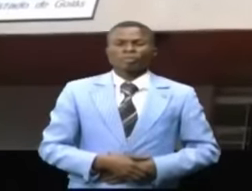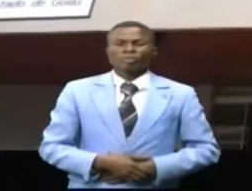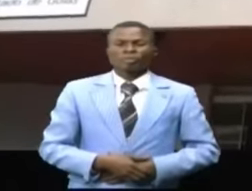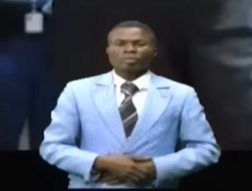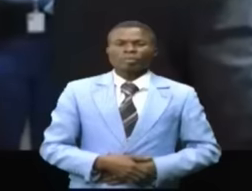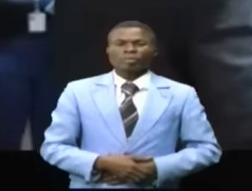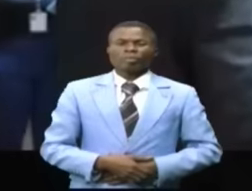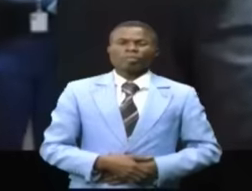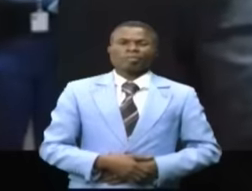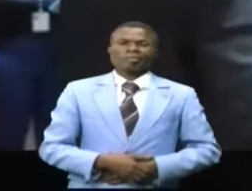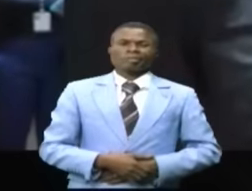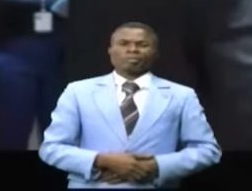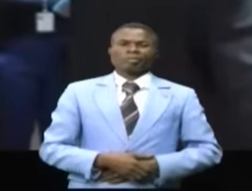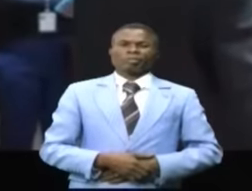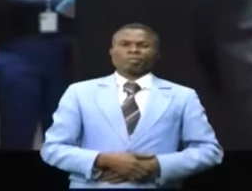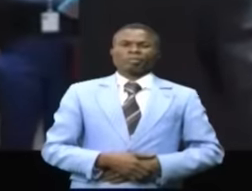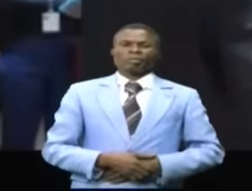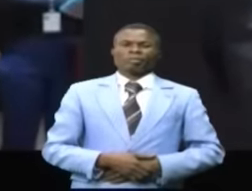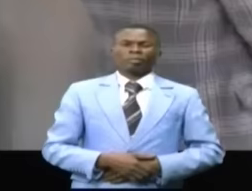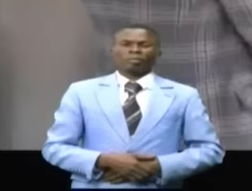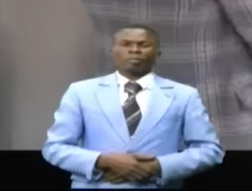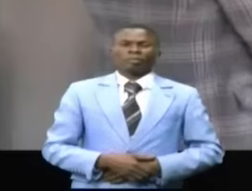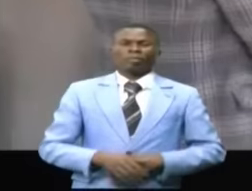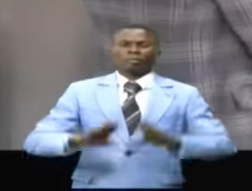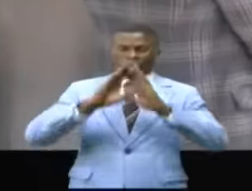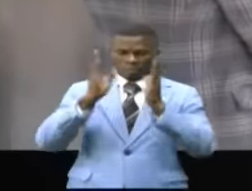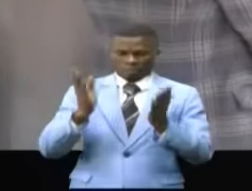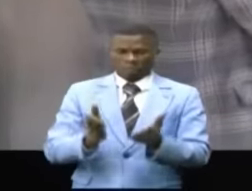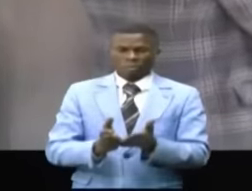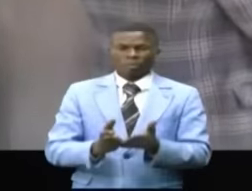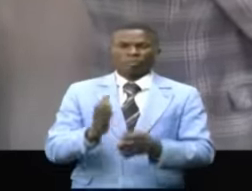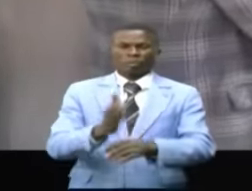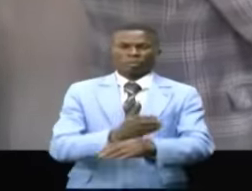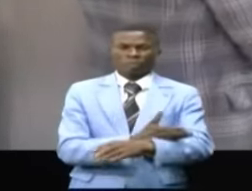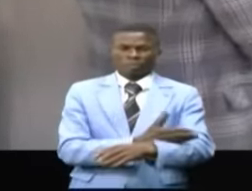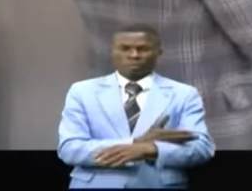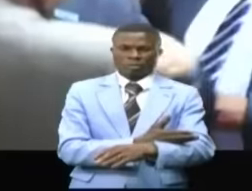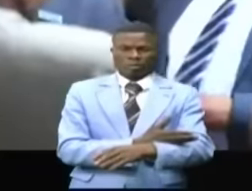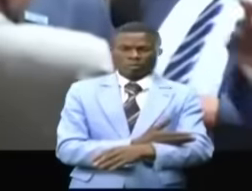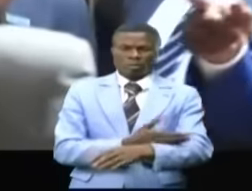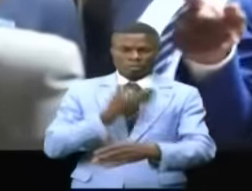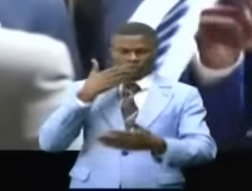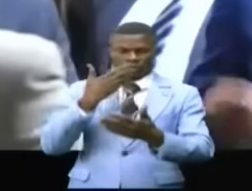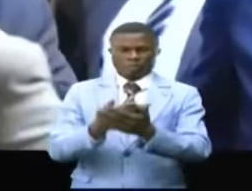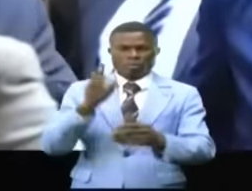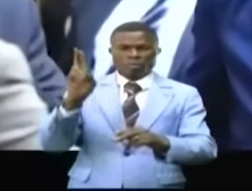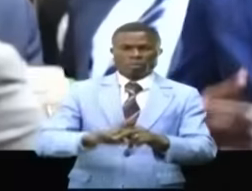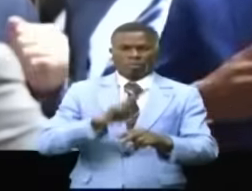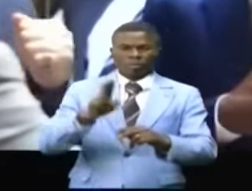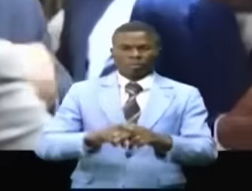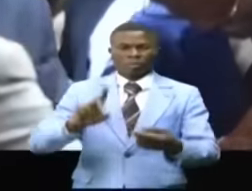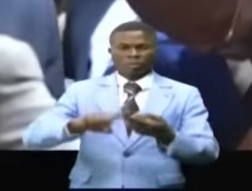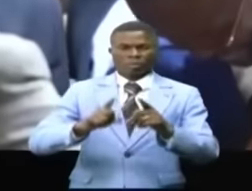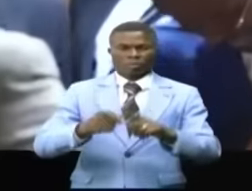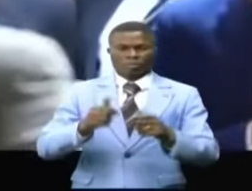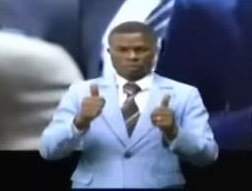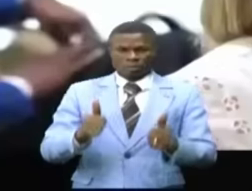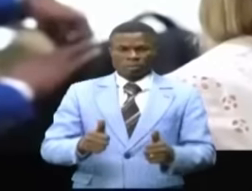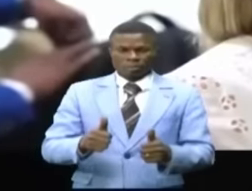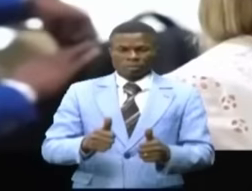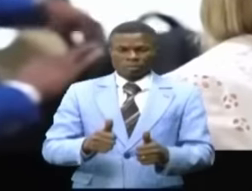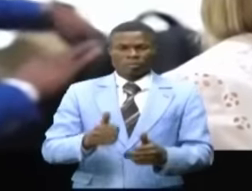Tout commence par un contact, mais le tout se façonne par le maintien et la bonne utilisation des liens noués.